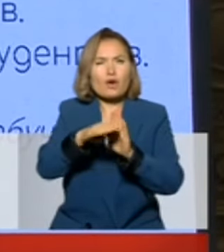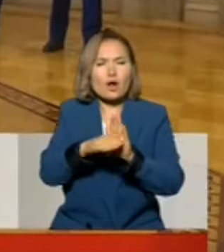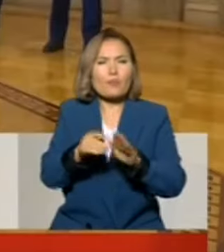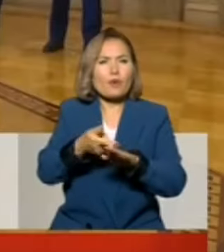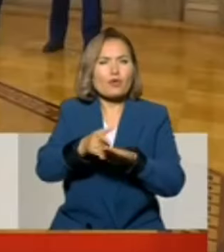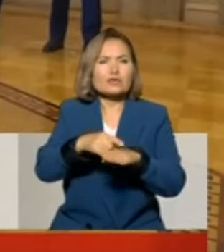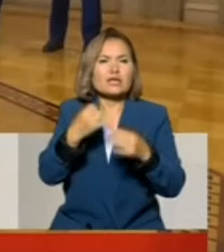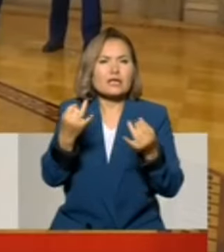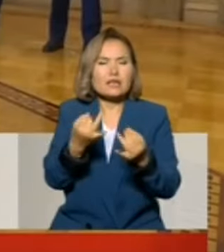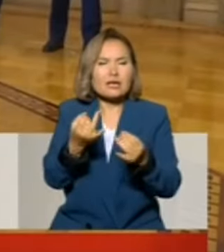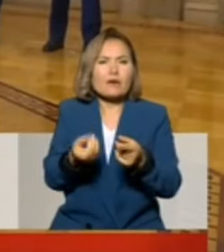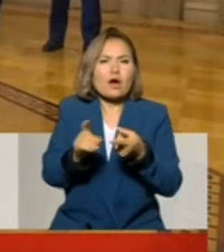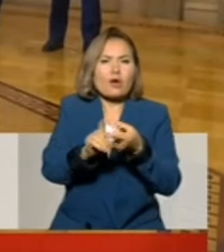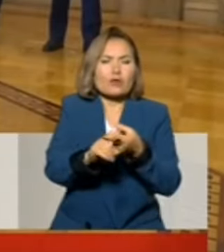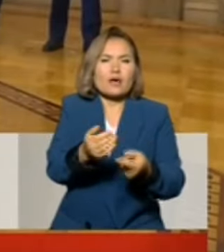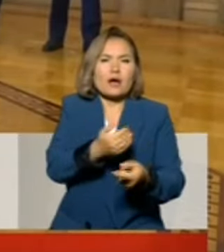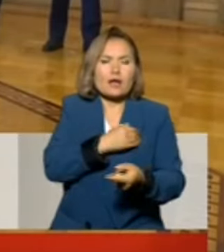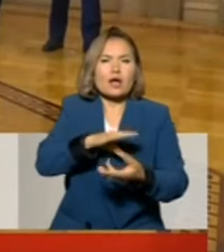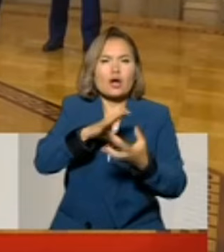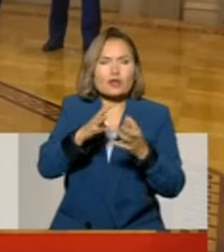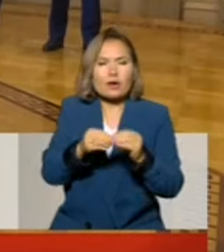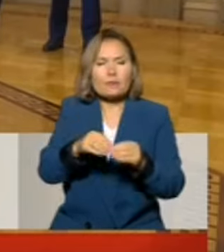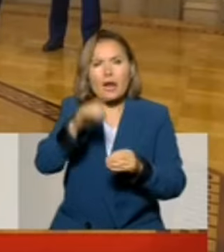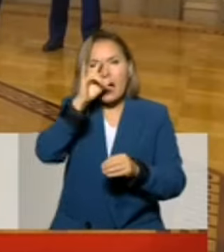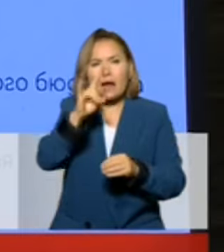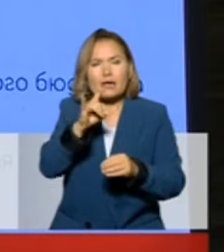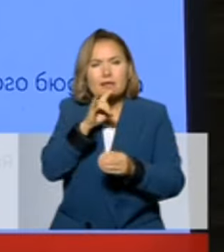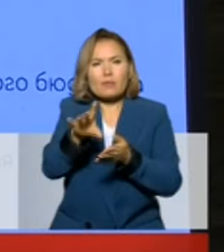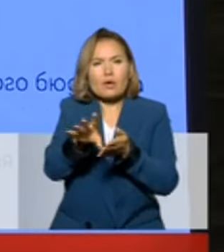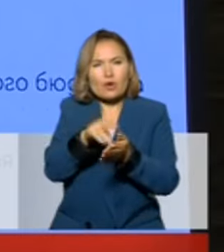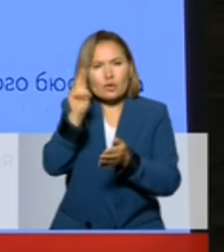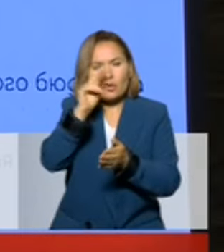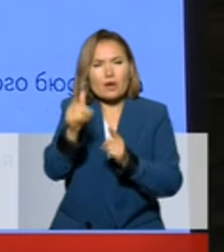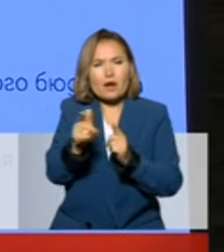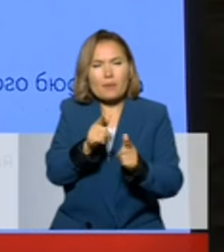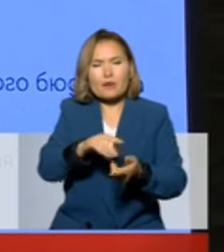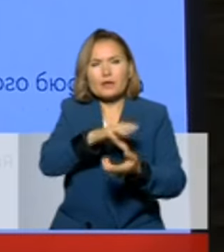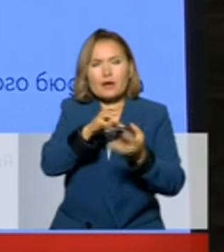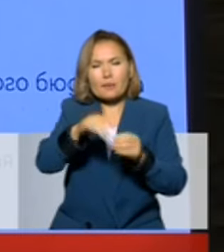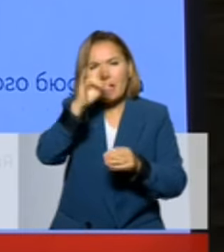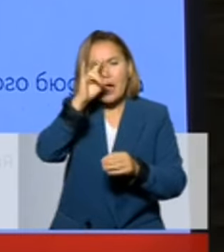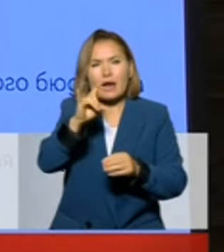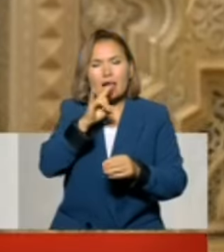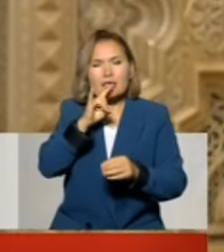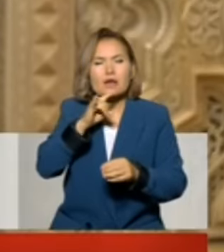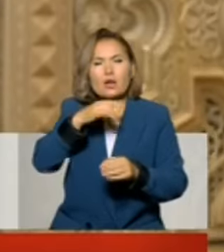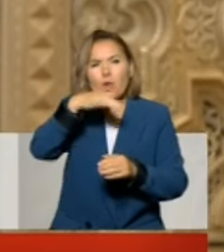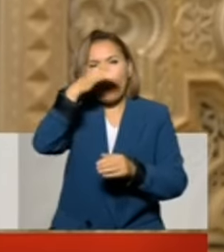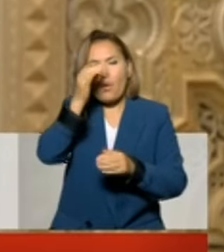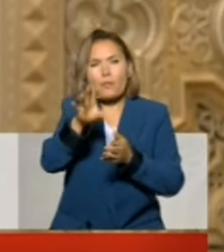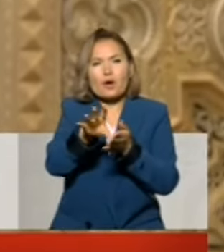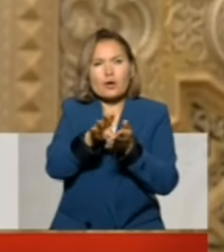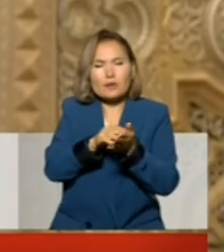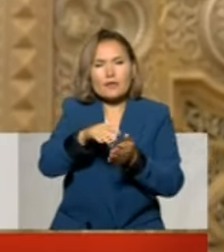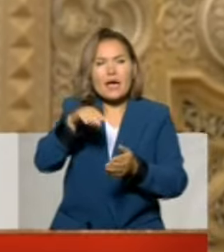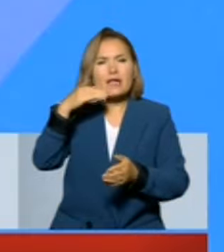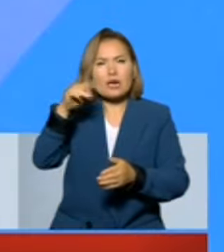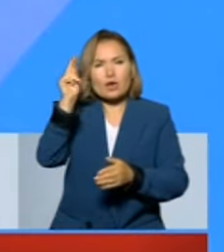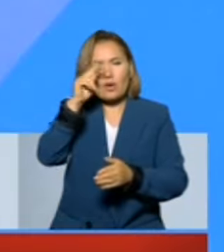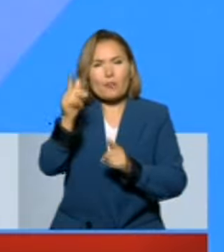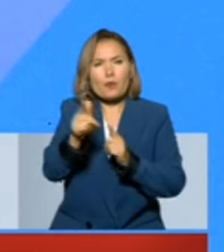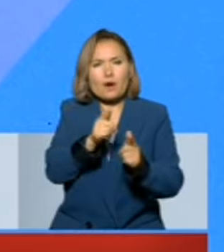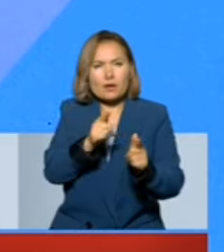уақыт болған, толық зерттеп, өзге елдердегі жүйелермен де салыстырған. Таразылай келе, қазақ тәжірибесінің өзгелерден көш ілгері